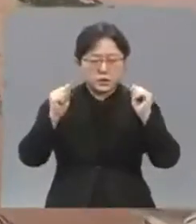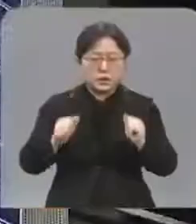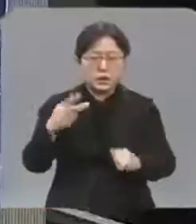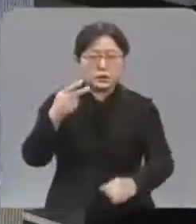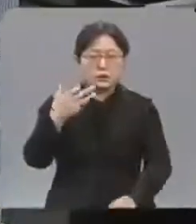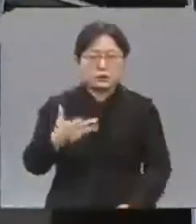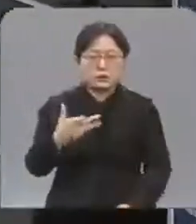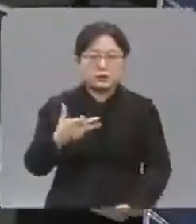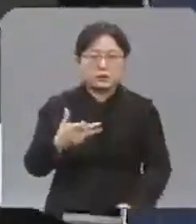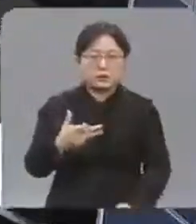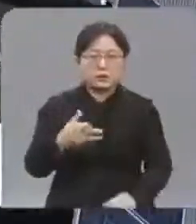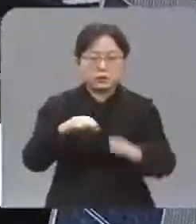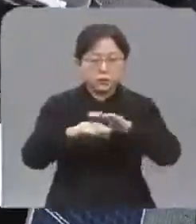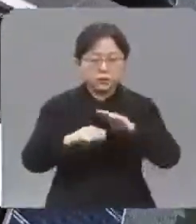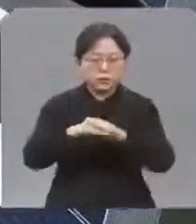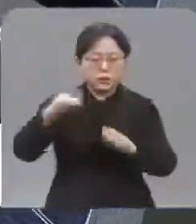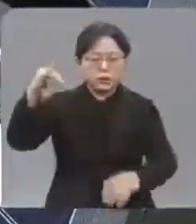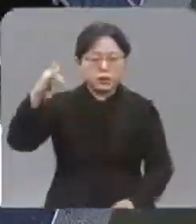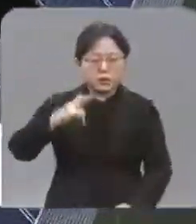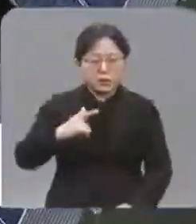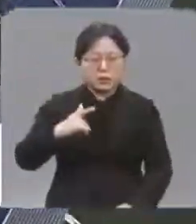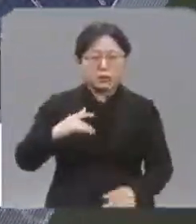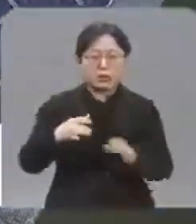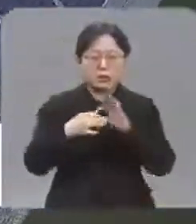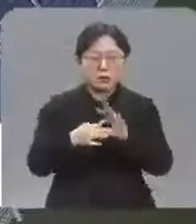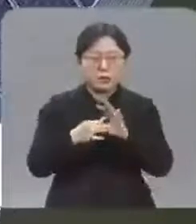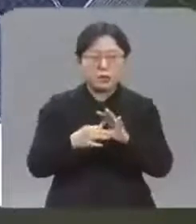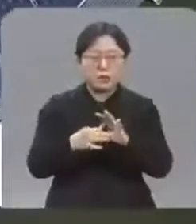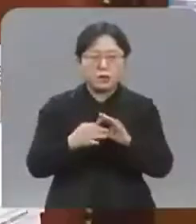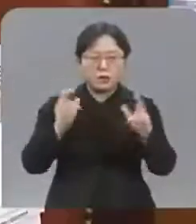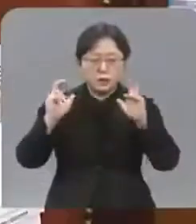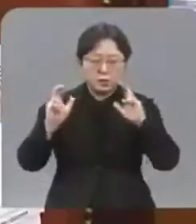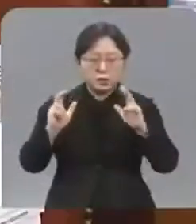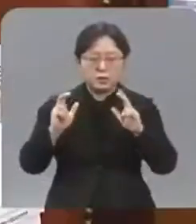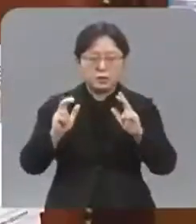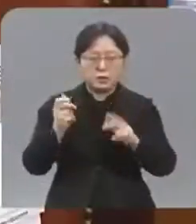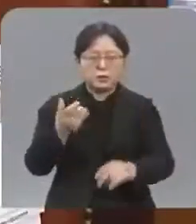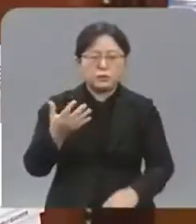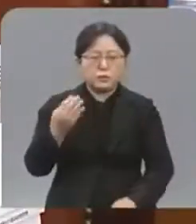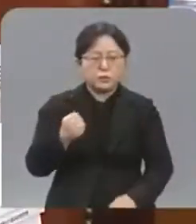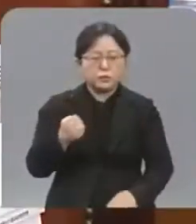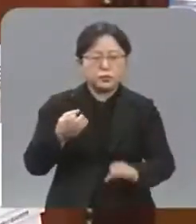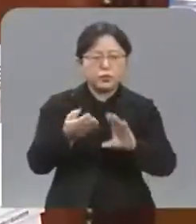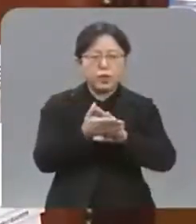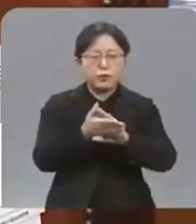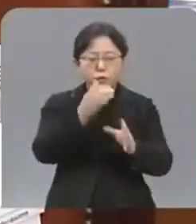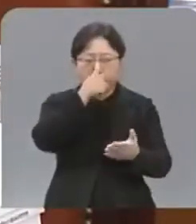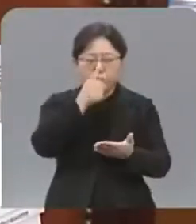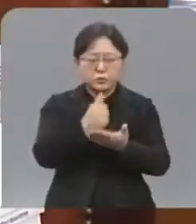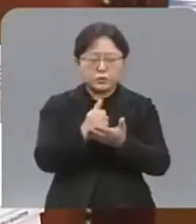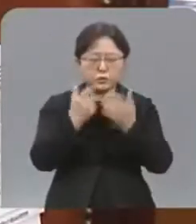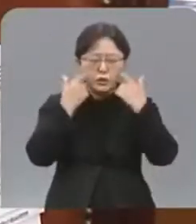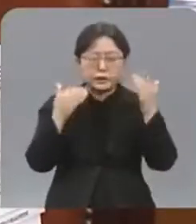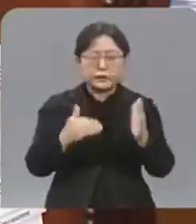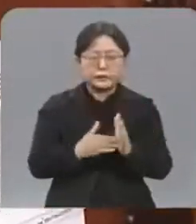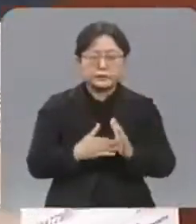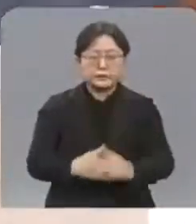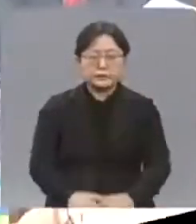2018년에는 공사의 태양광 시설 사업과 관련해 업체로부터 수천만 원의 뇌물을 받은 혐의도 확인했습니다.